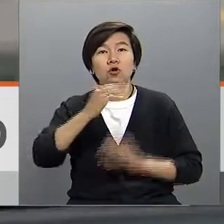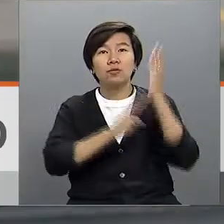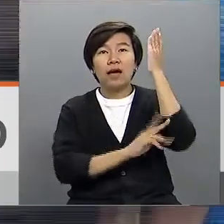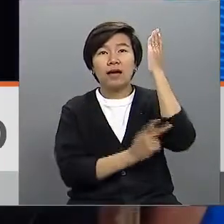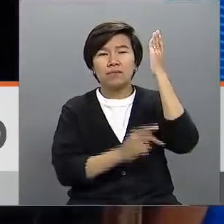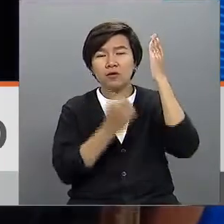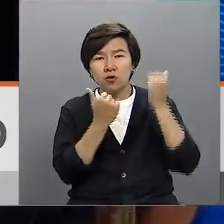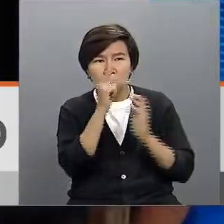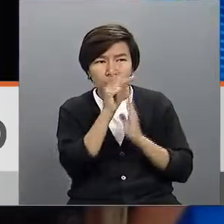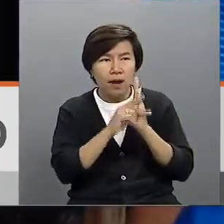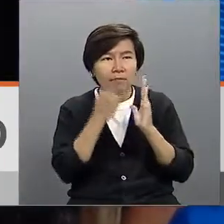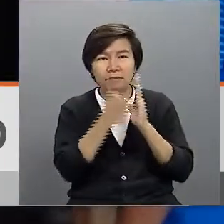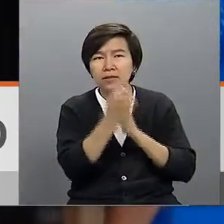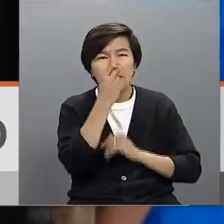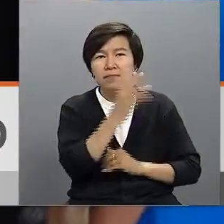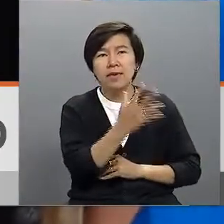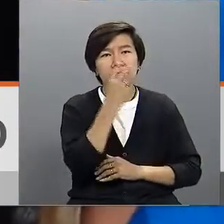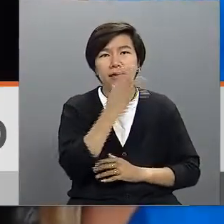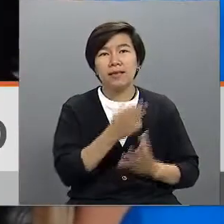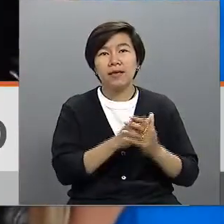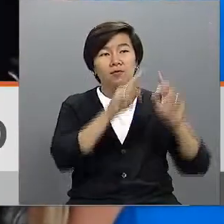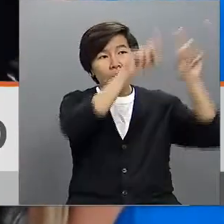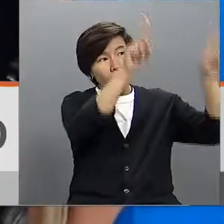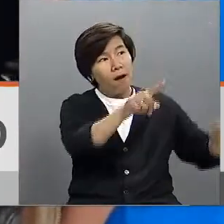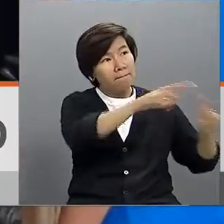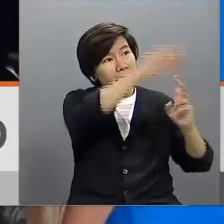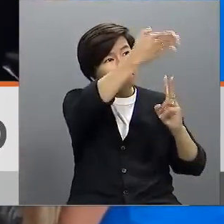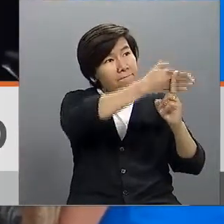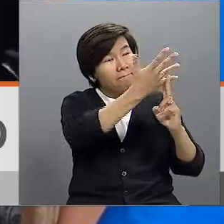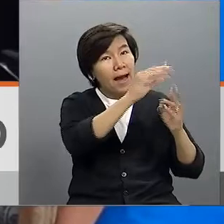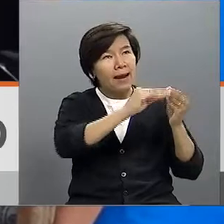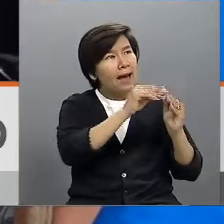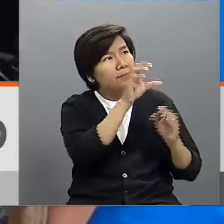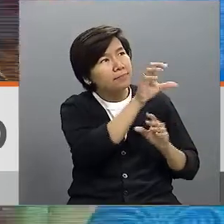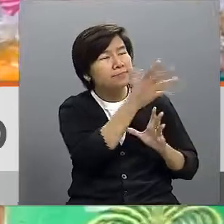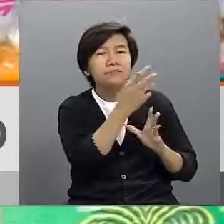เลือกตั้งโดยเฉพาะการทำลายป้ายหาเสียงของผู้สมัครแต่อย่างใดค่ะ